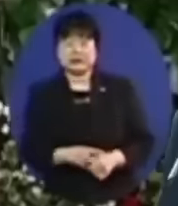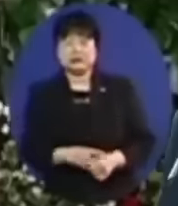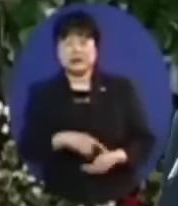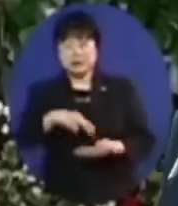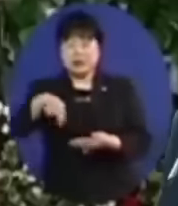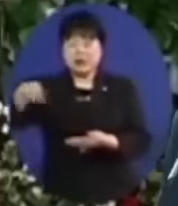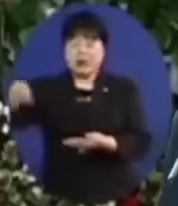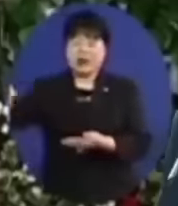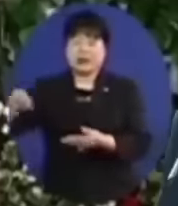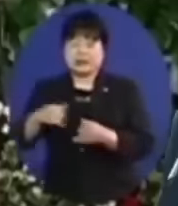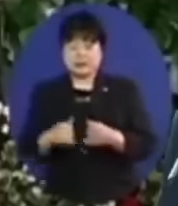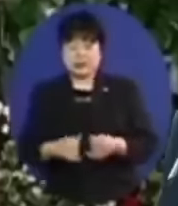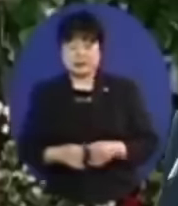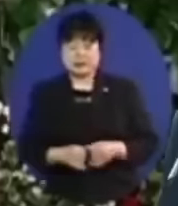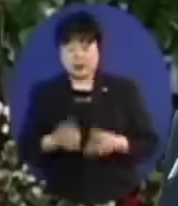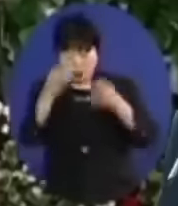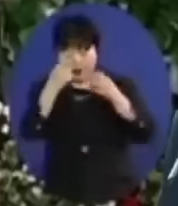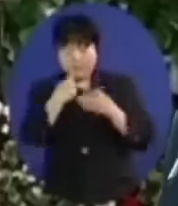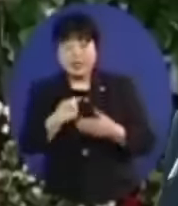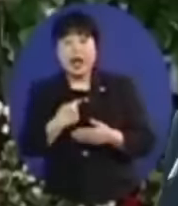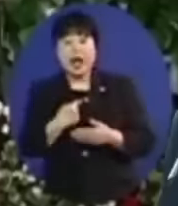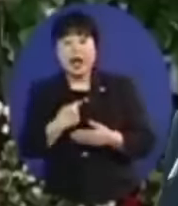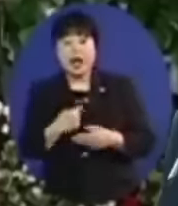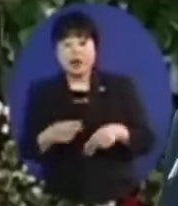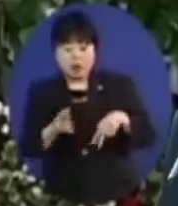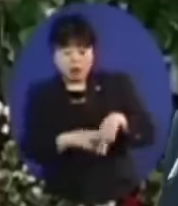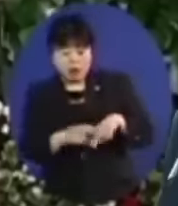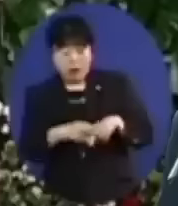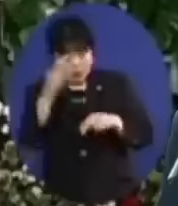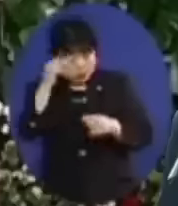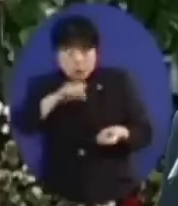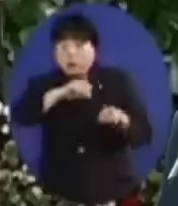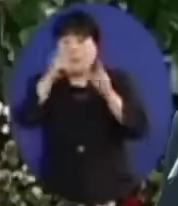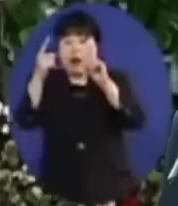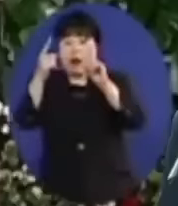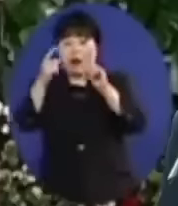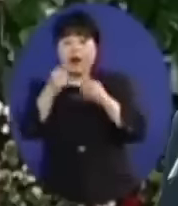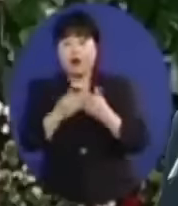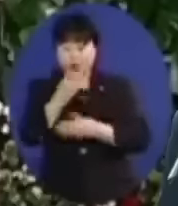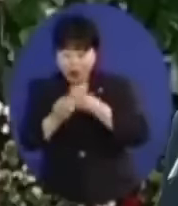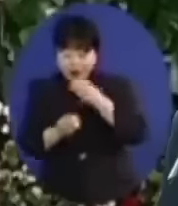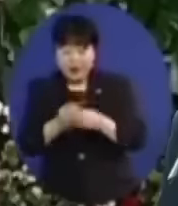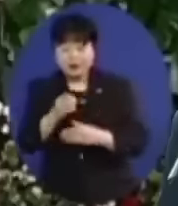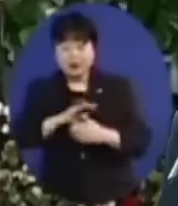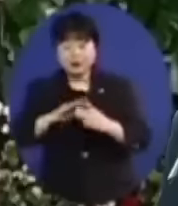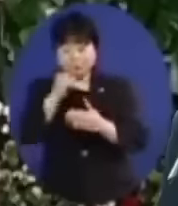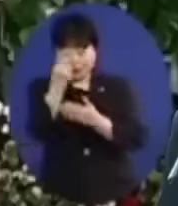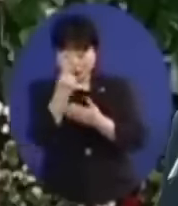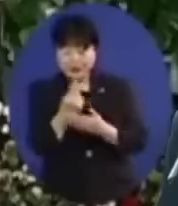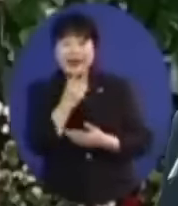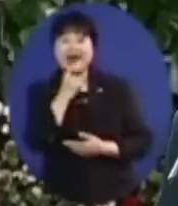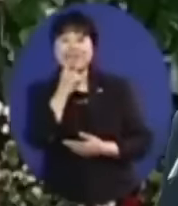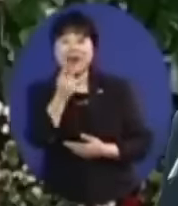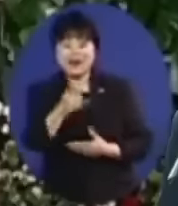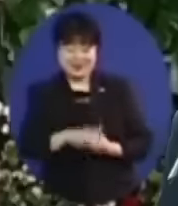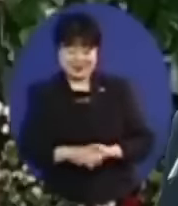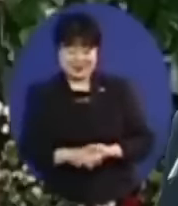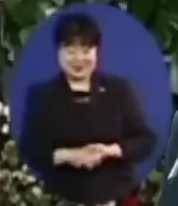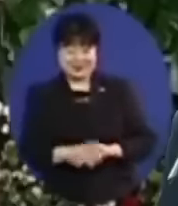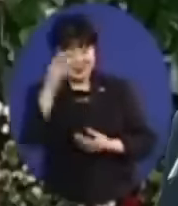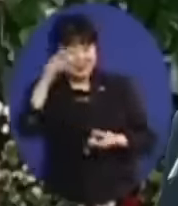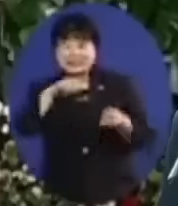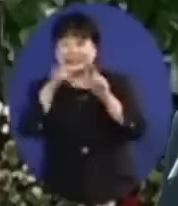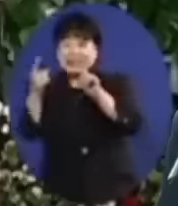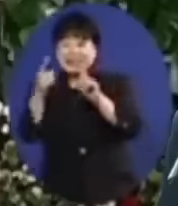허랑방탕하던 사람이 고난당하고 매를 맞으니까 정신이 번쩍 들어서 회개하고 가정으로 돌아오고 정신을